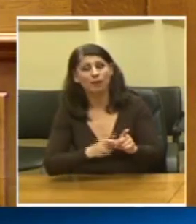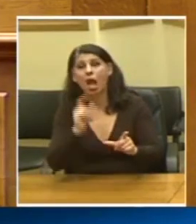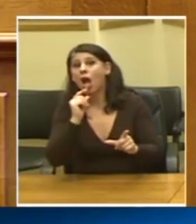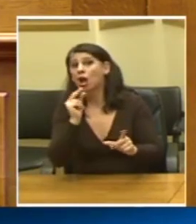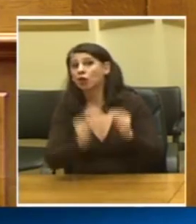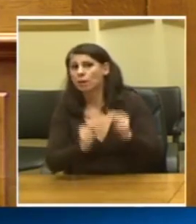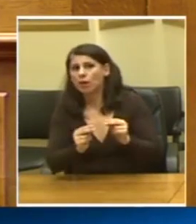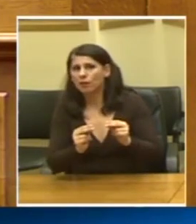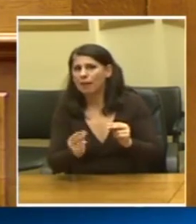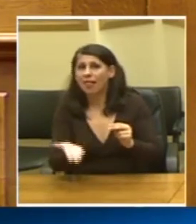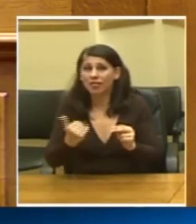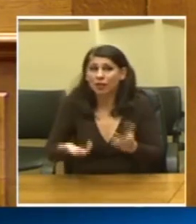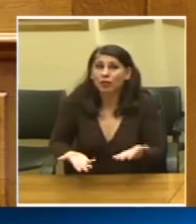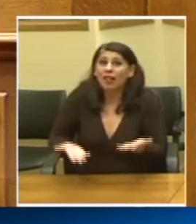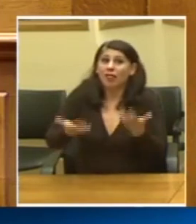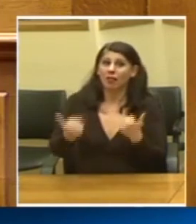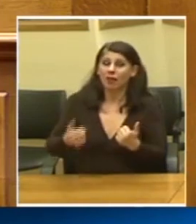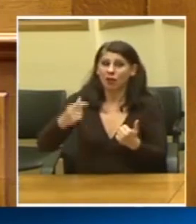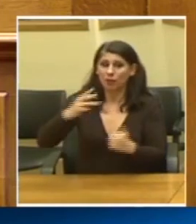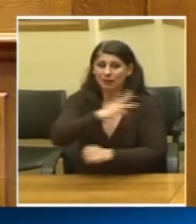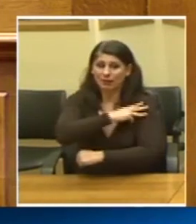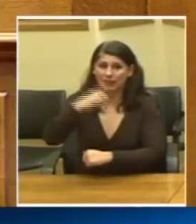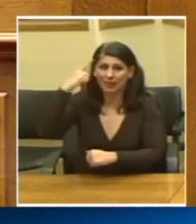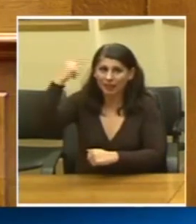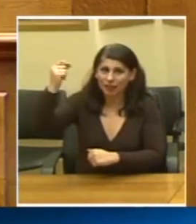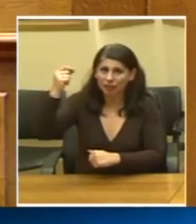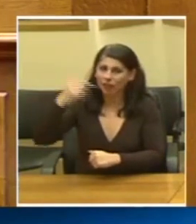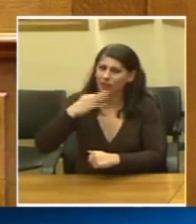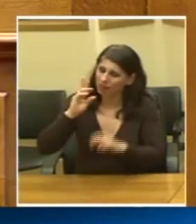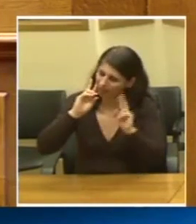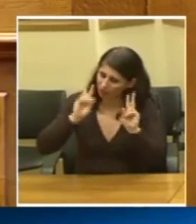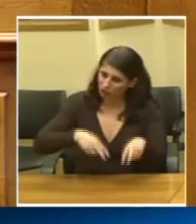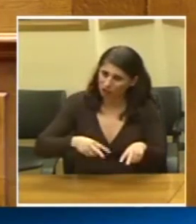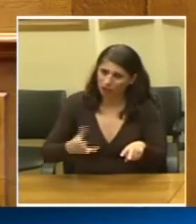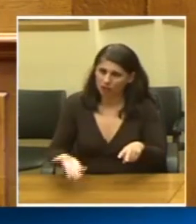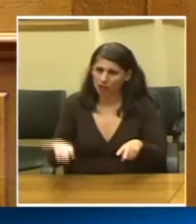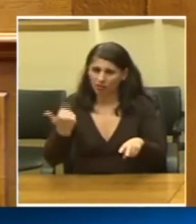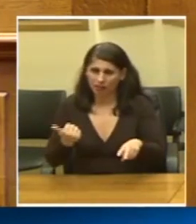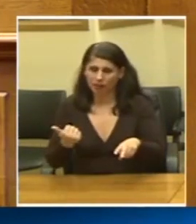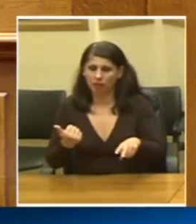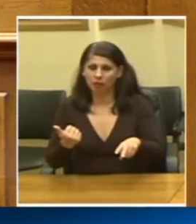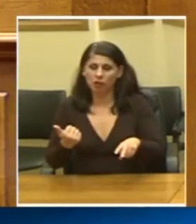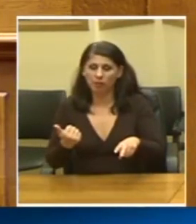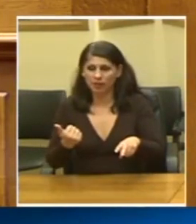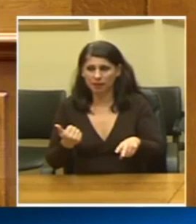ότι δεν έχουμε τρίτη λυκείου, άρα αναγνωρίζει ότι δεν έχουμε, απλώς δεν το θεωρεί πρόβλημα.